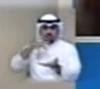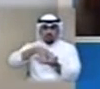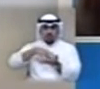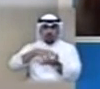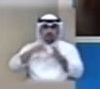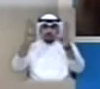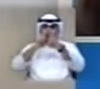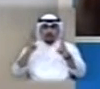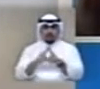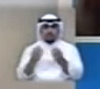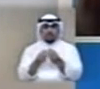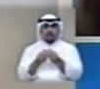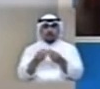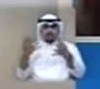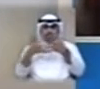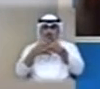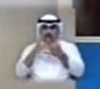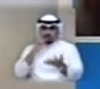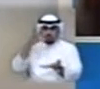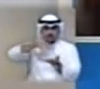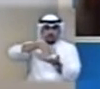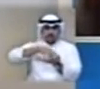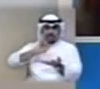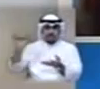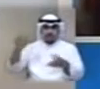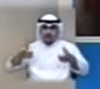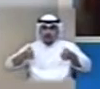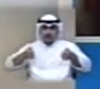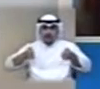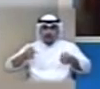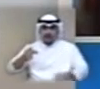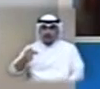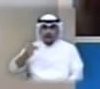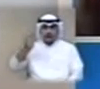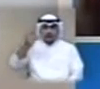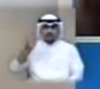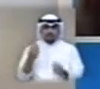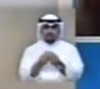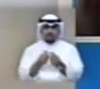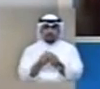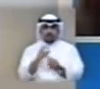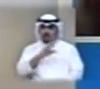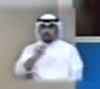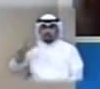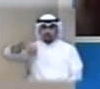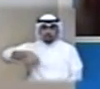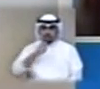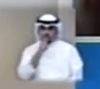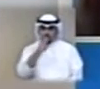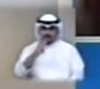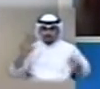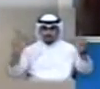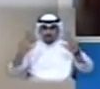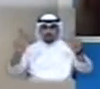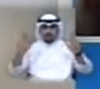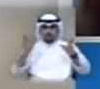يعني ينتج اليوم مثل ما تفضل فيه المتحدث الرسمي باسم القطاع عن طريق